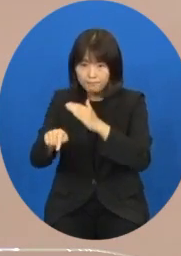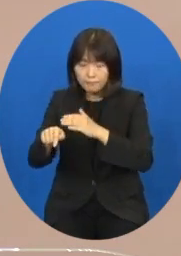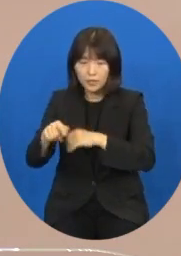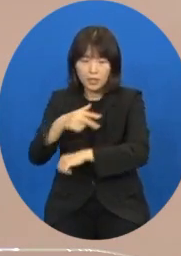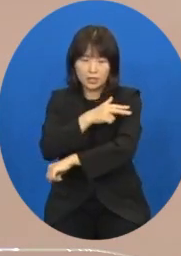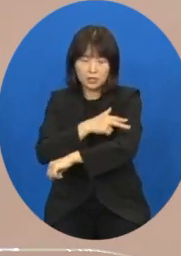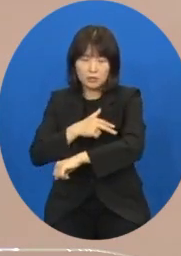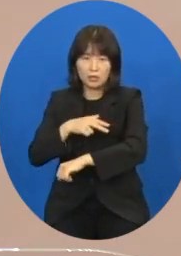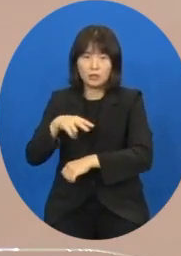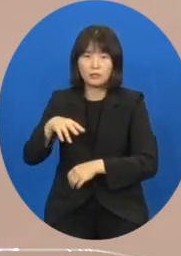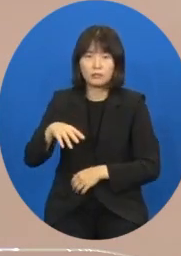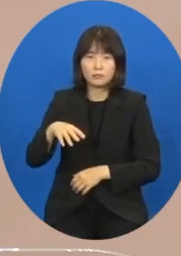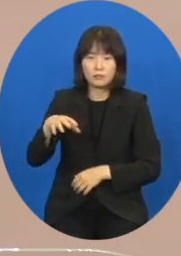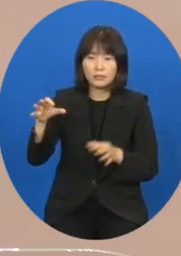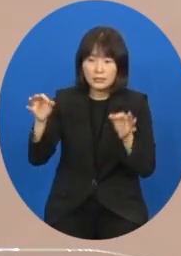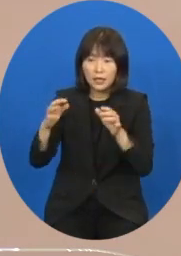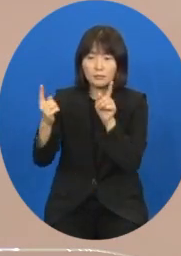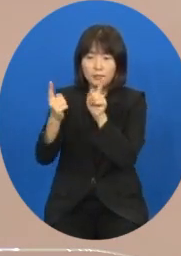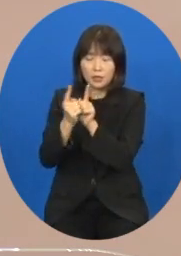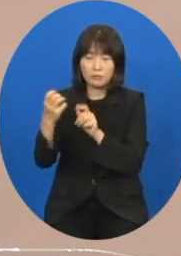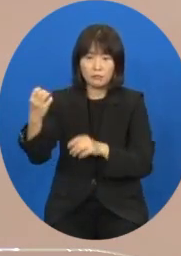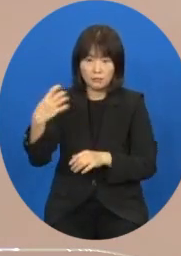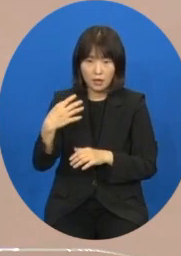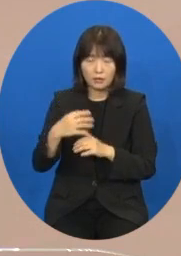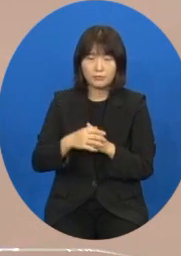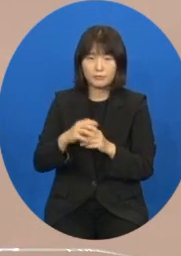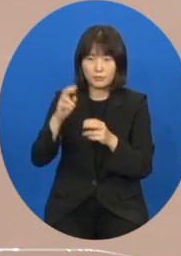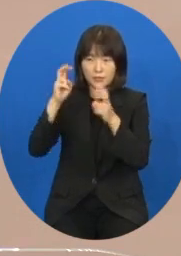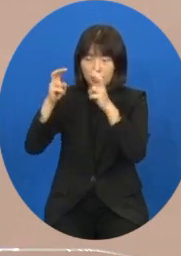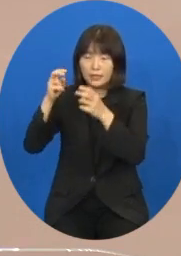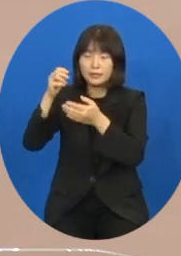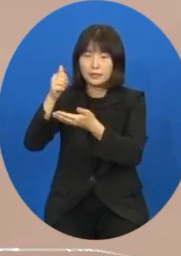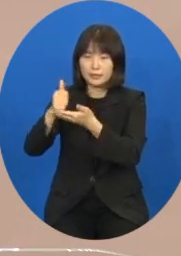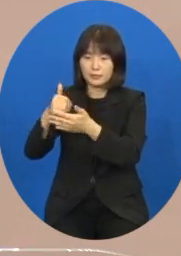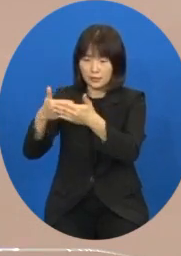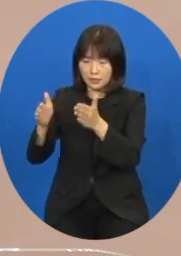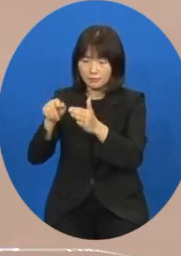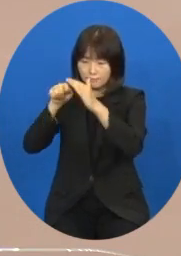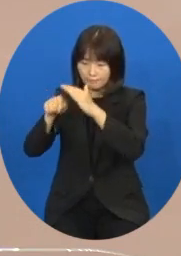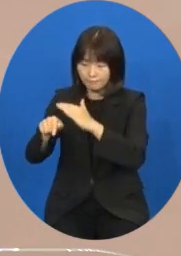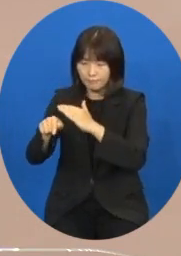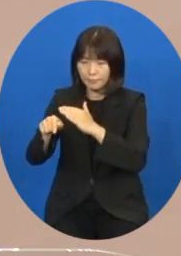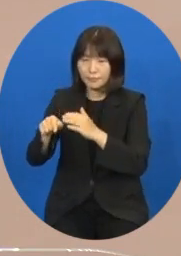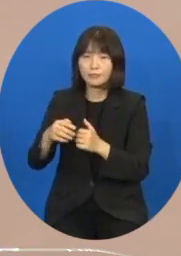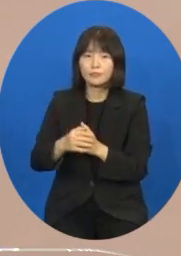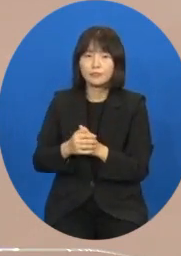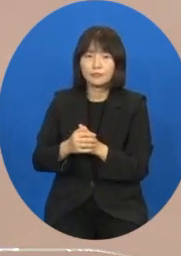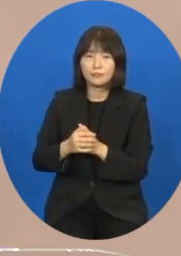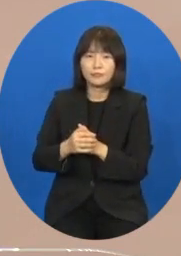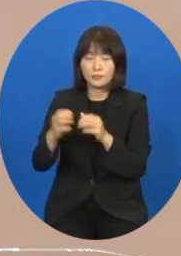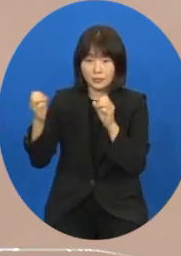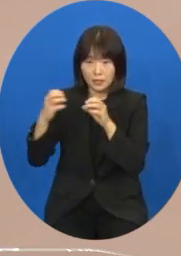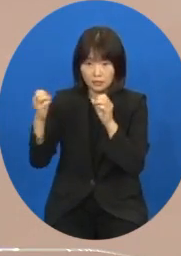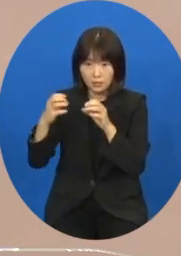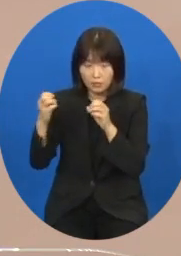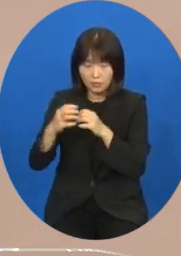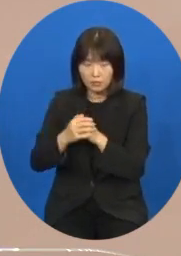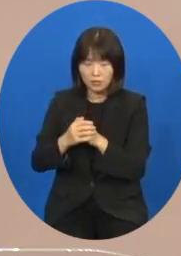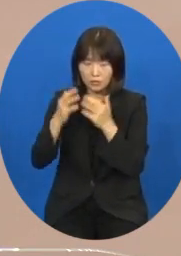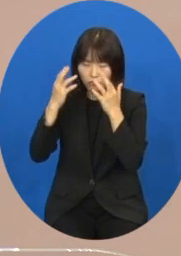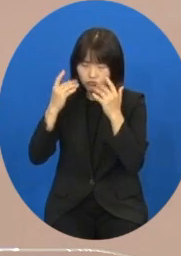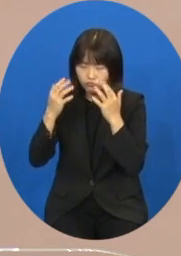먼저 좀 만나시자고 그래서 사장실에 가서 차를 마시는데 눈물을 글썽이면서 그런